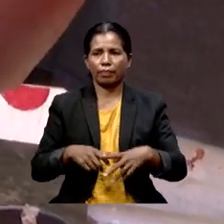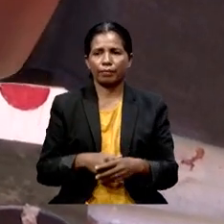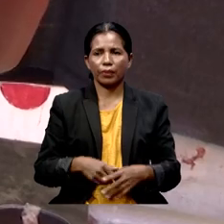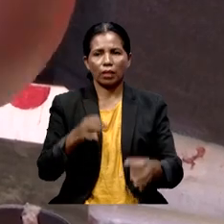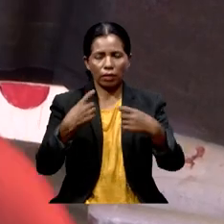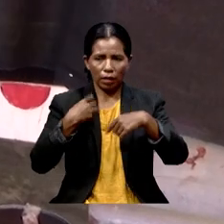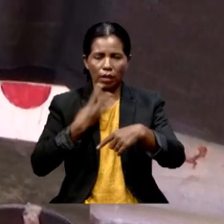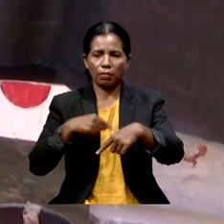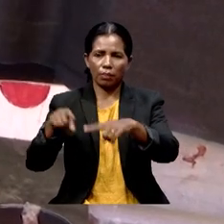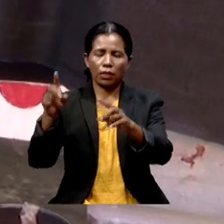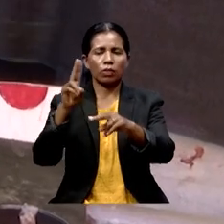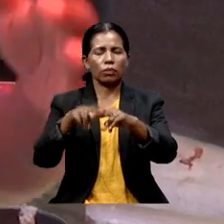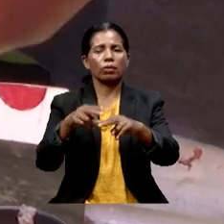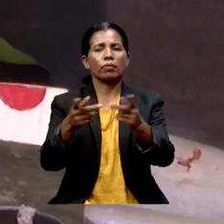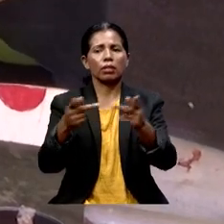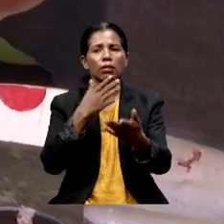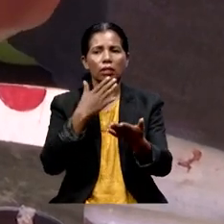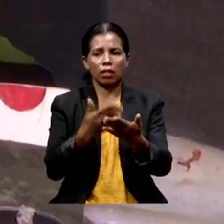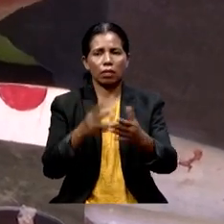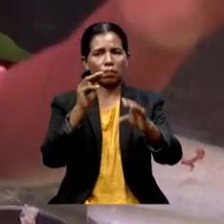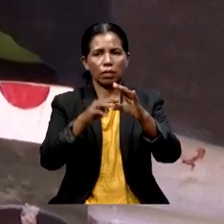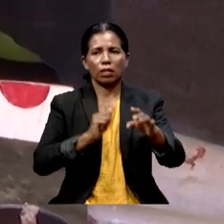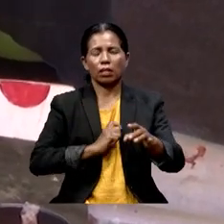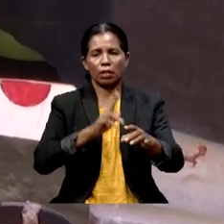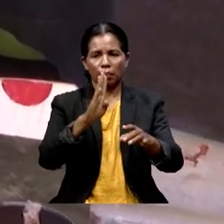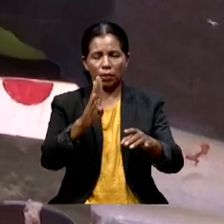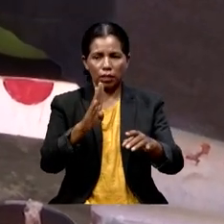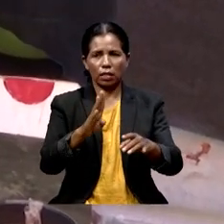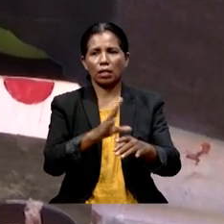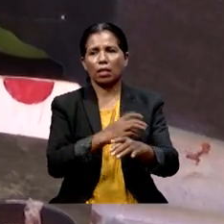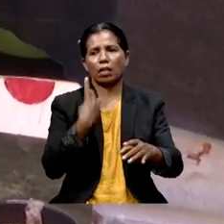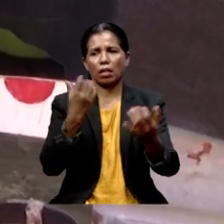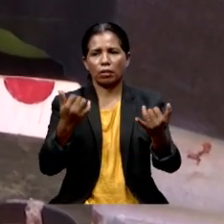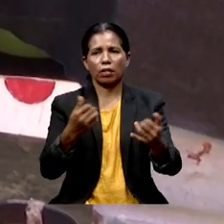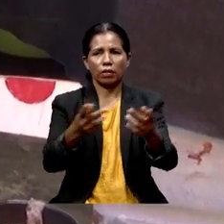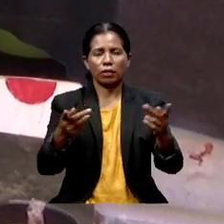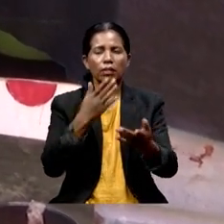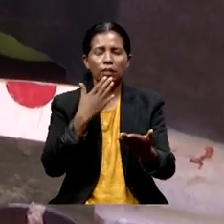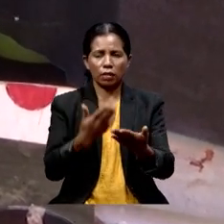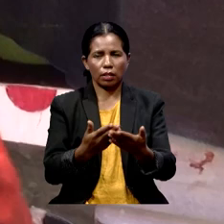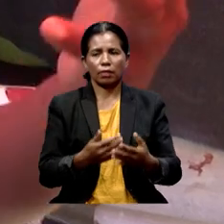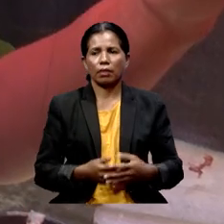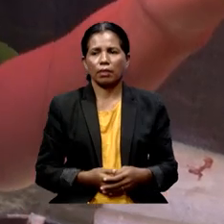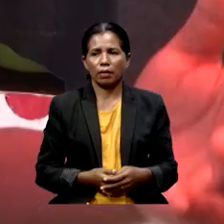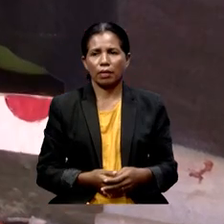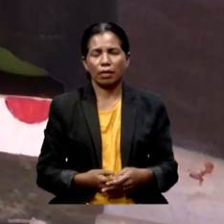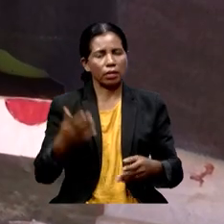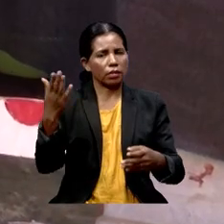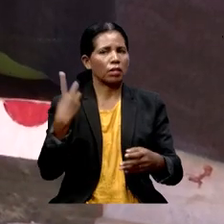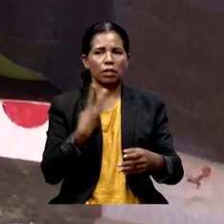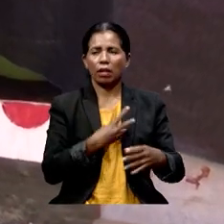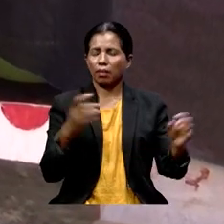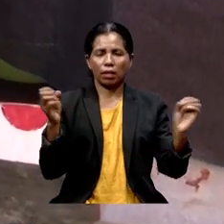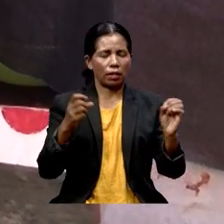kami bawa apa barang tu Fatih dia. Hanya sa merkadu tapi si merkadu mandiri secara awar Fatih dia ni. Mes awar hansana bawa kami nak